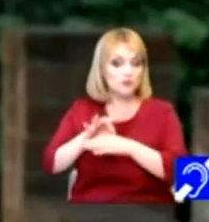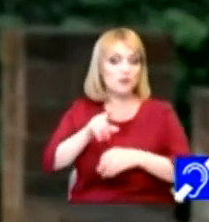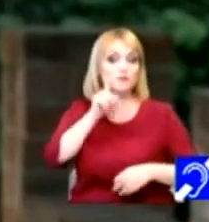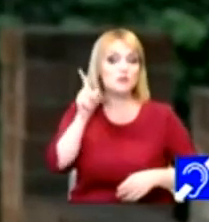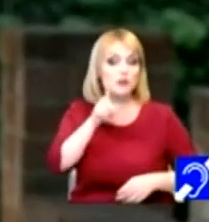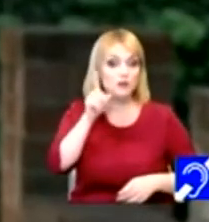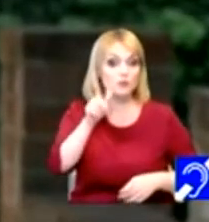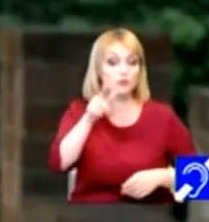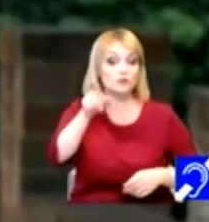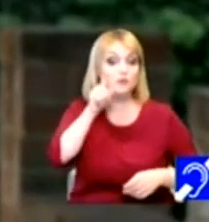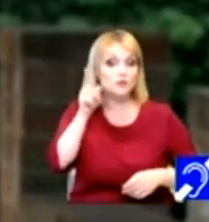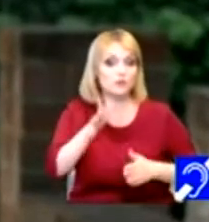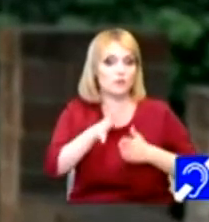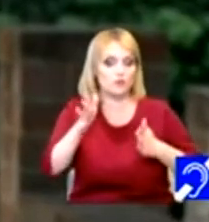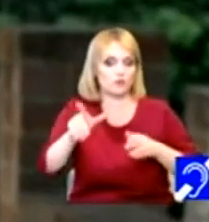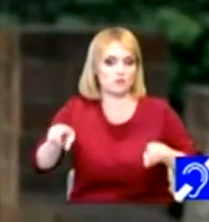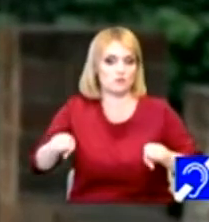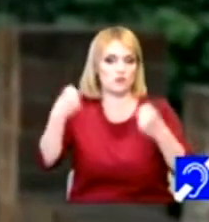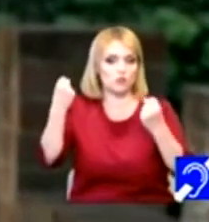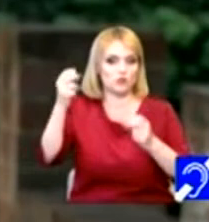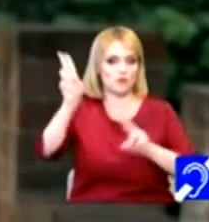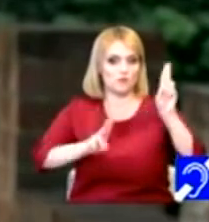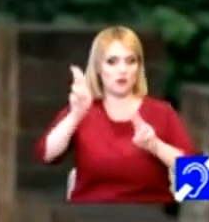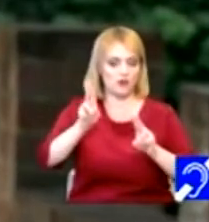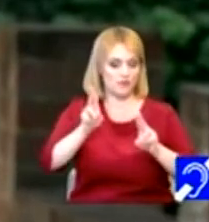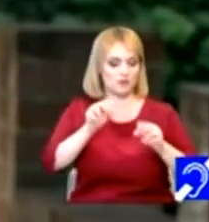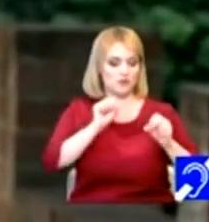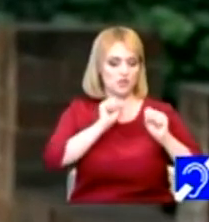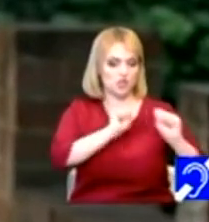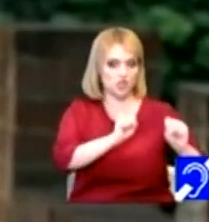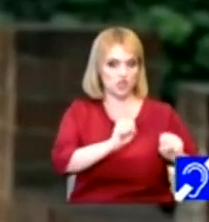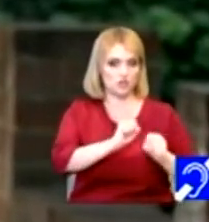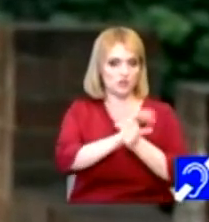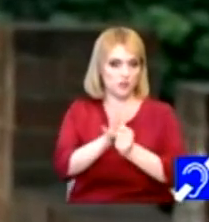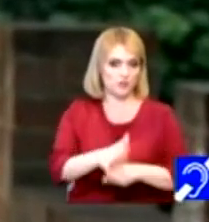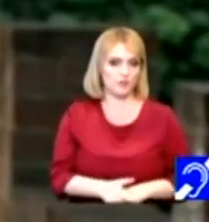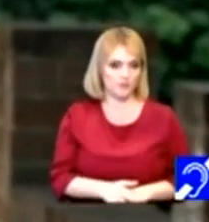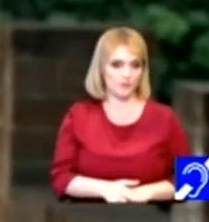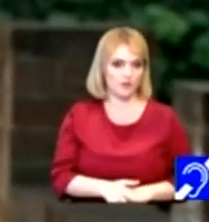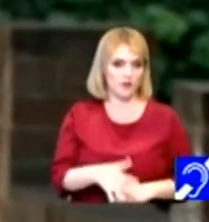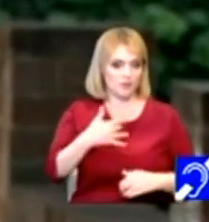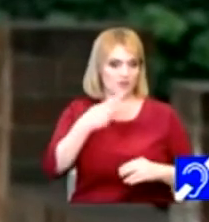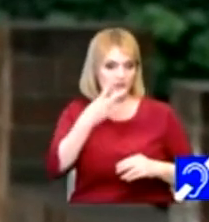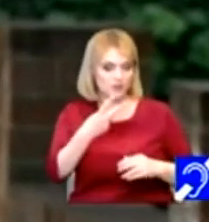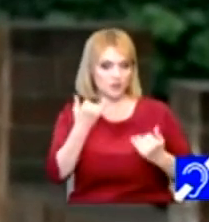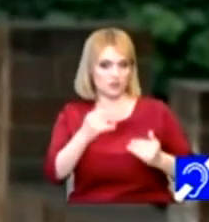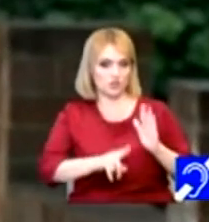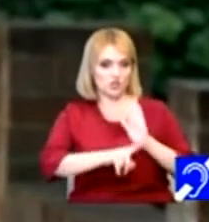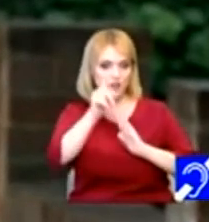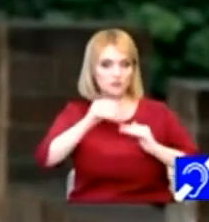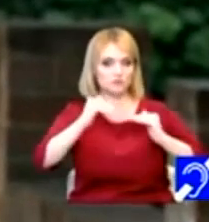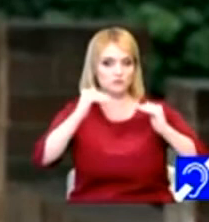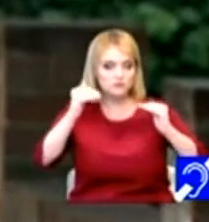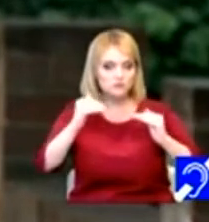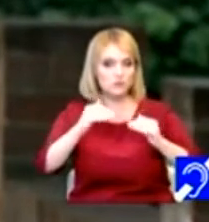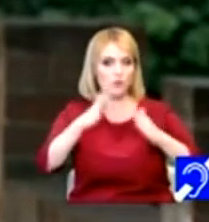among younger people, but we've seen in other countries across the world and in Europe this sort of rise in the cases